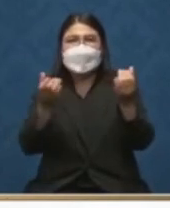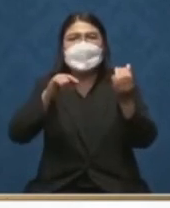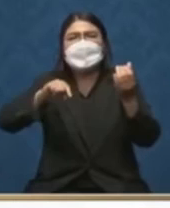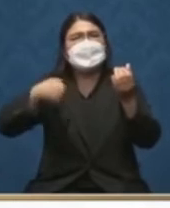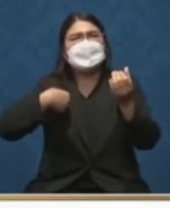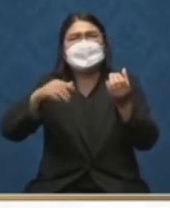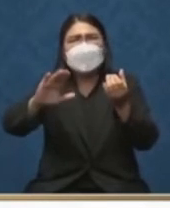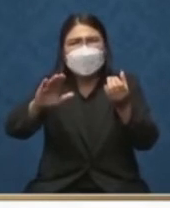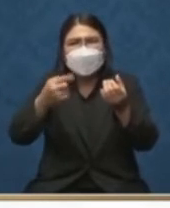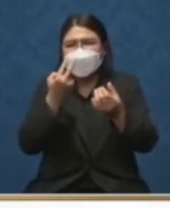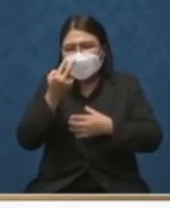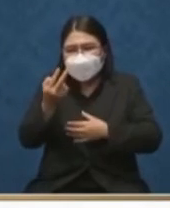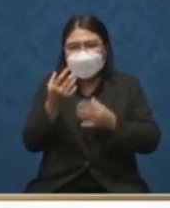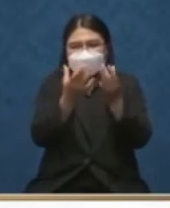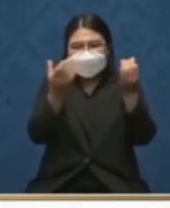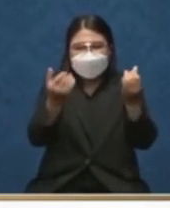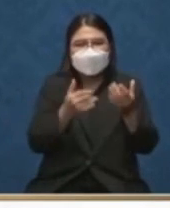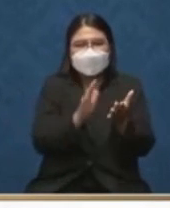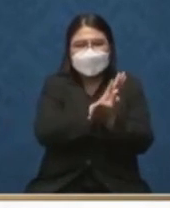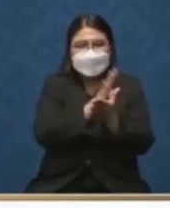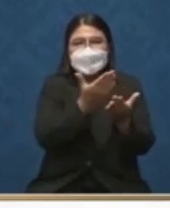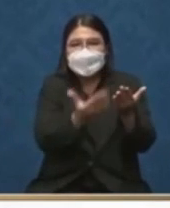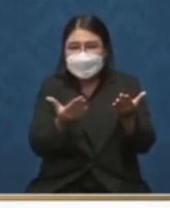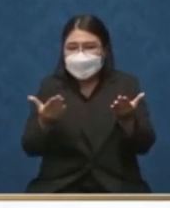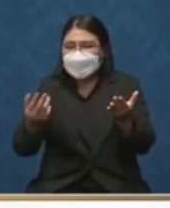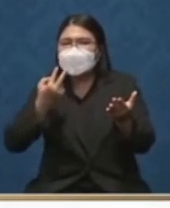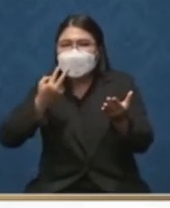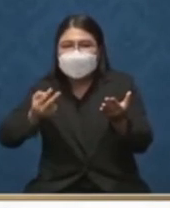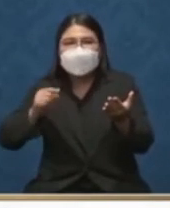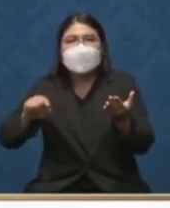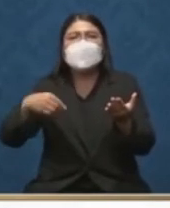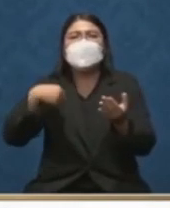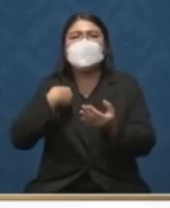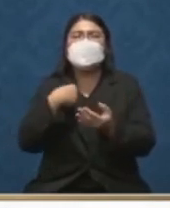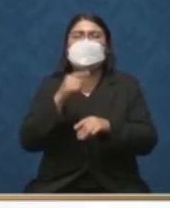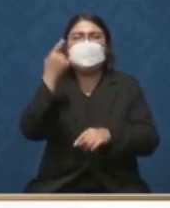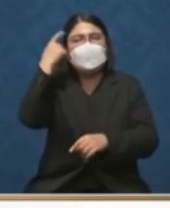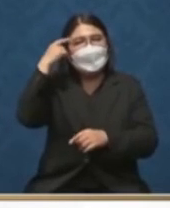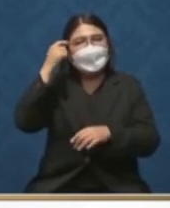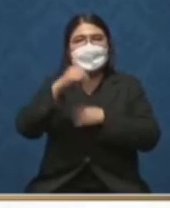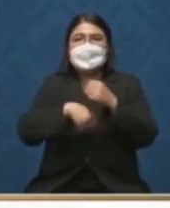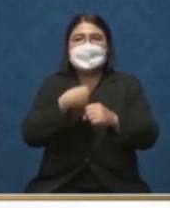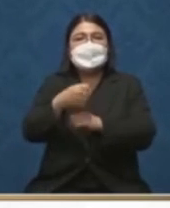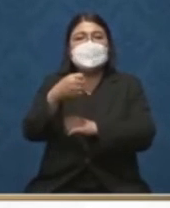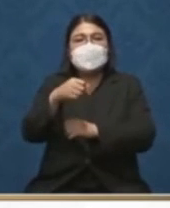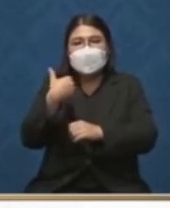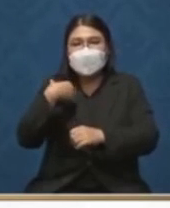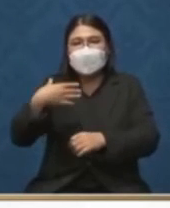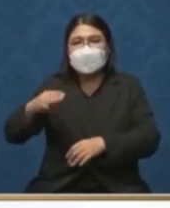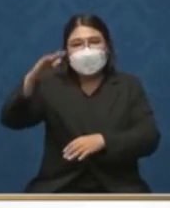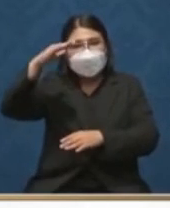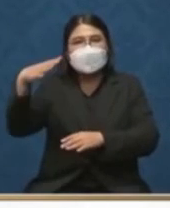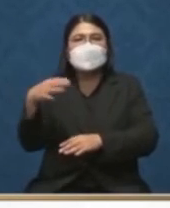ทักษ์รัฐธรรมนูญไม่เป็นการใช้รัฐธรรมนูญที่เปลืองเกินไปผมเฝ้าดูรัฐธรรมนูญหลายฉ